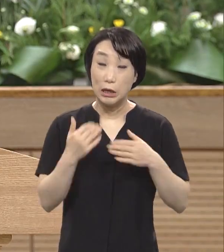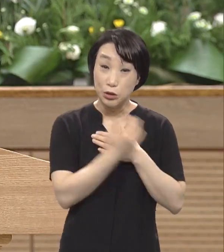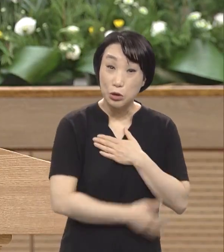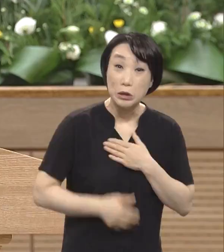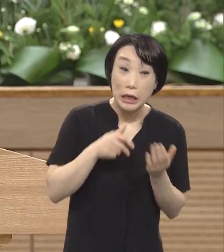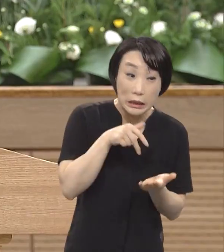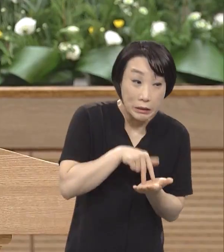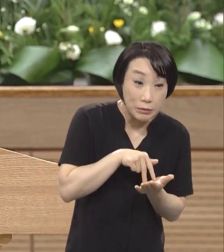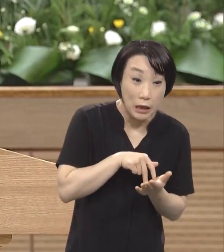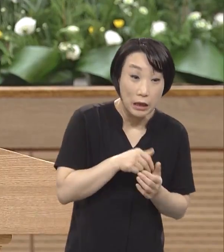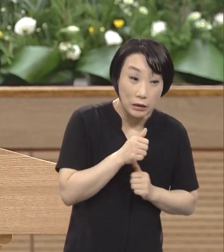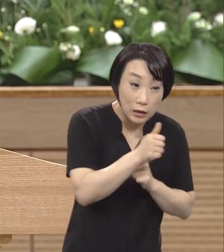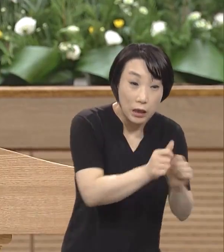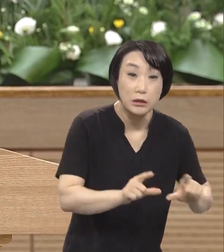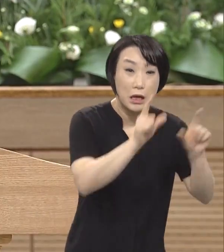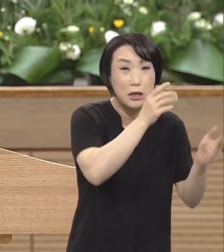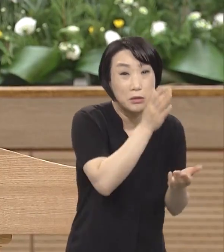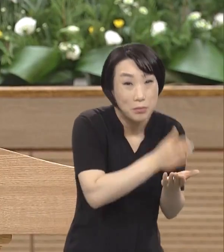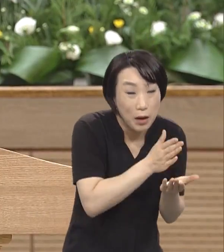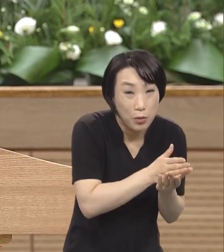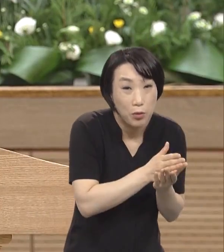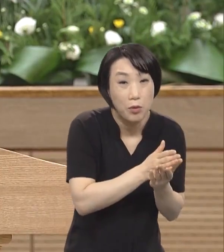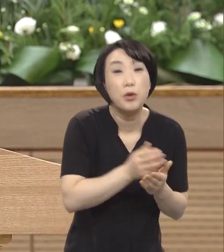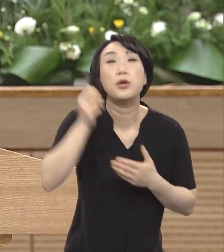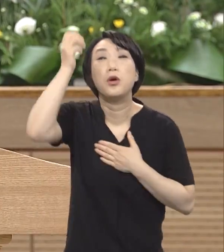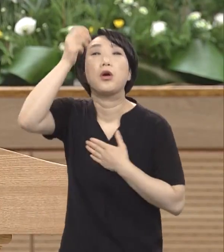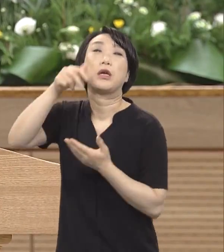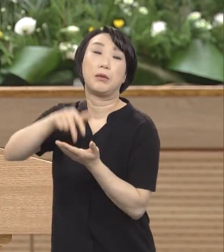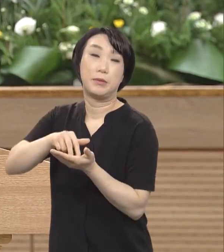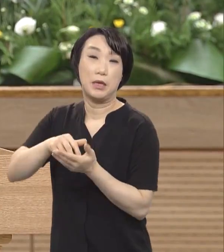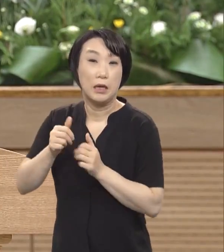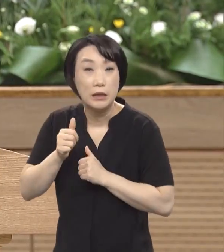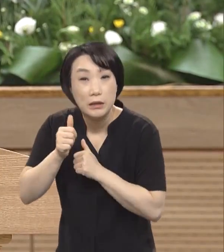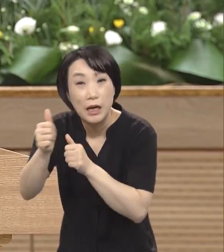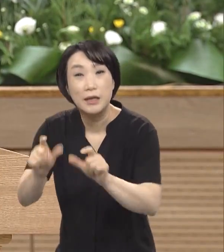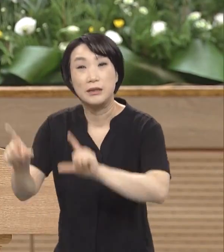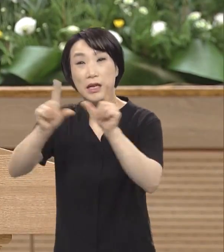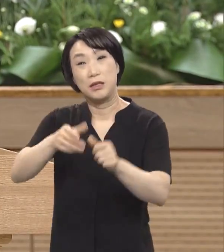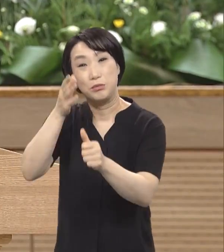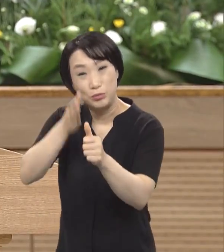육신의 사정을 따라 살지 말고 영적인 사정을 따라 살아야.